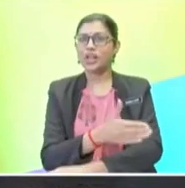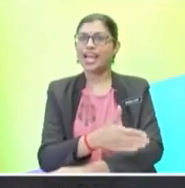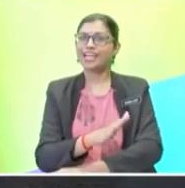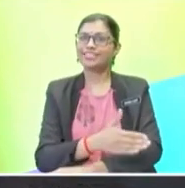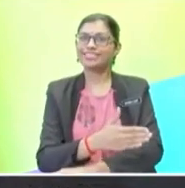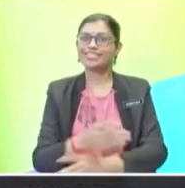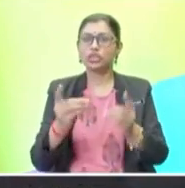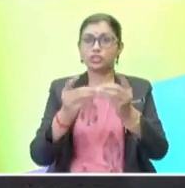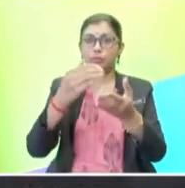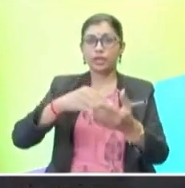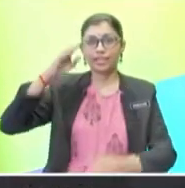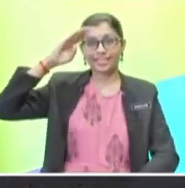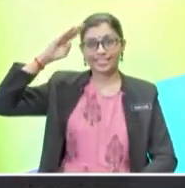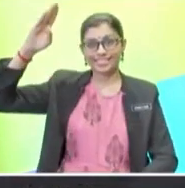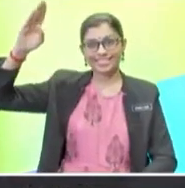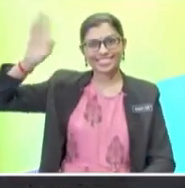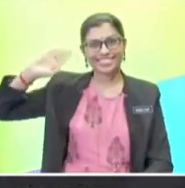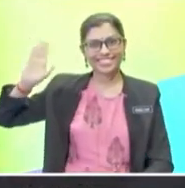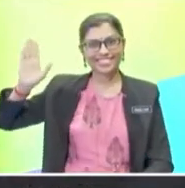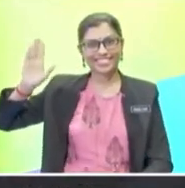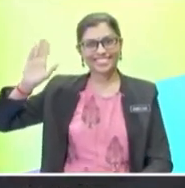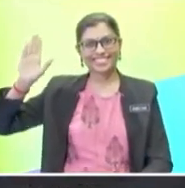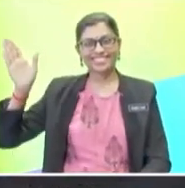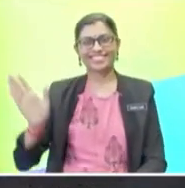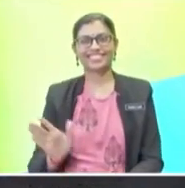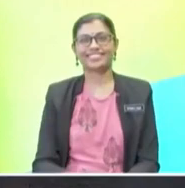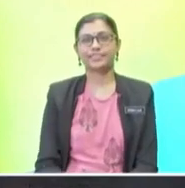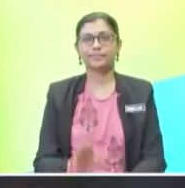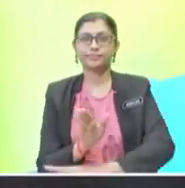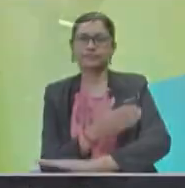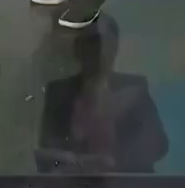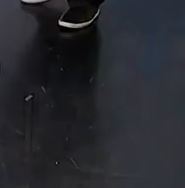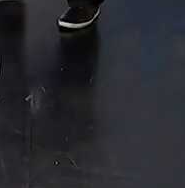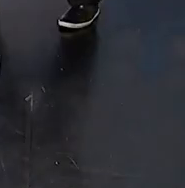jumpa lagi. Assalamualaikum. Jumpa lagi. Bye.